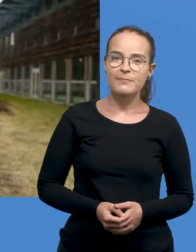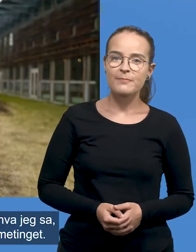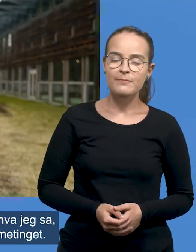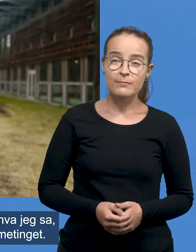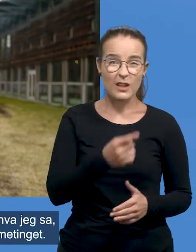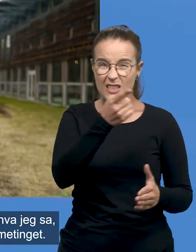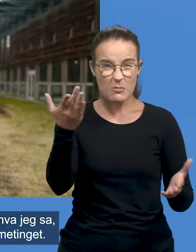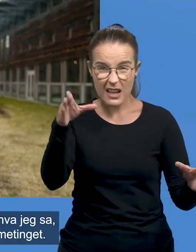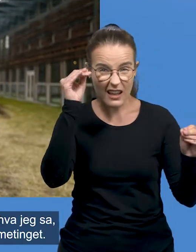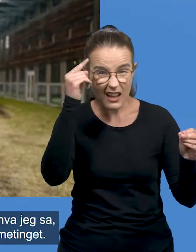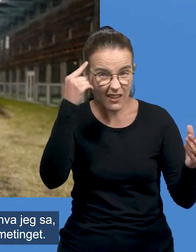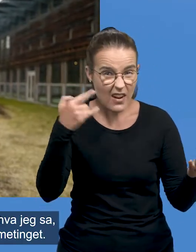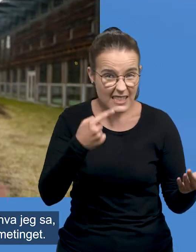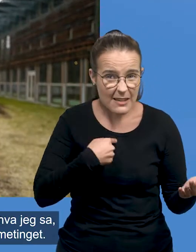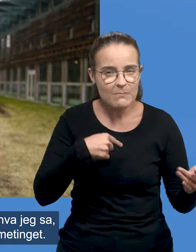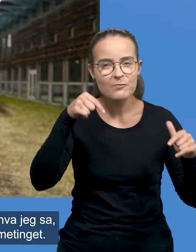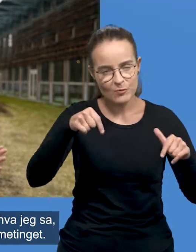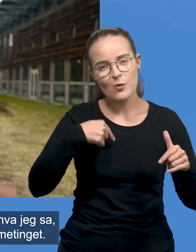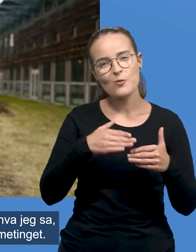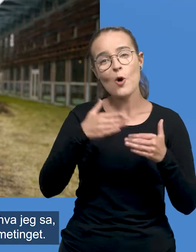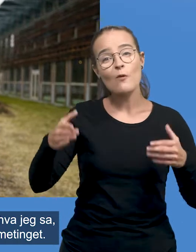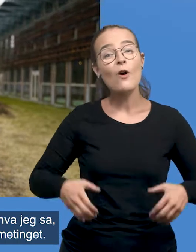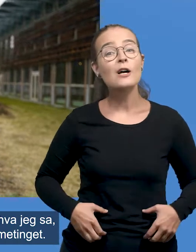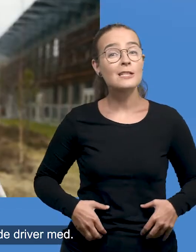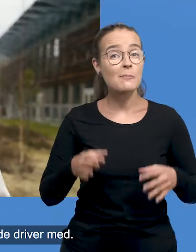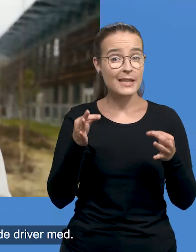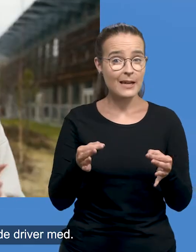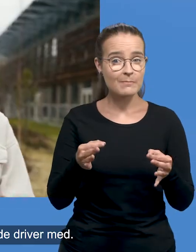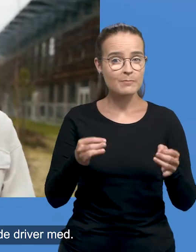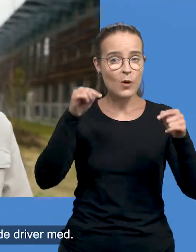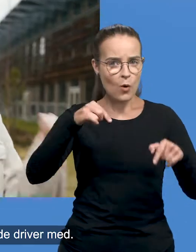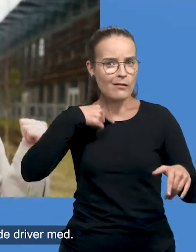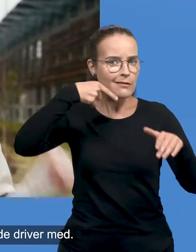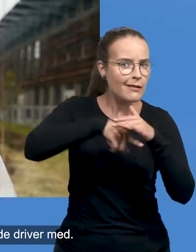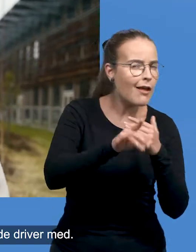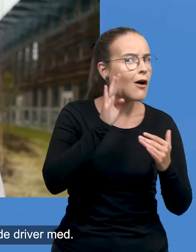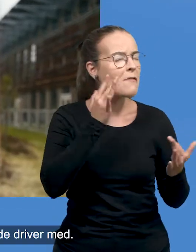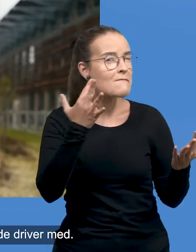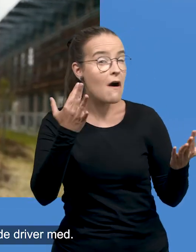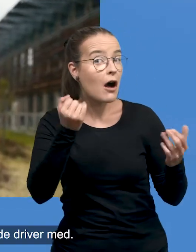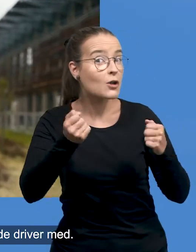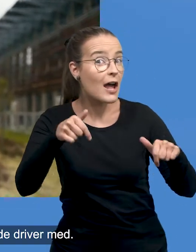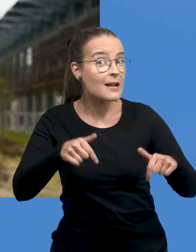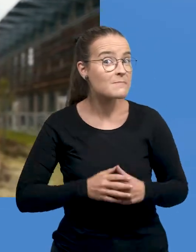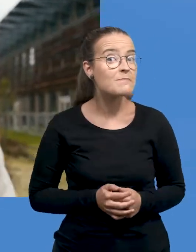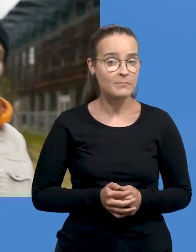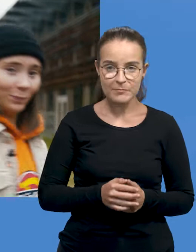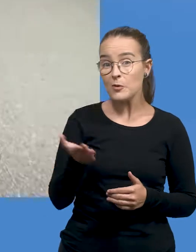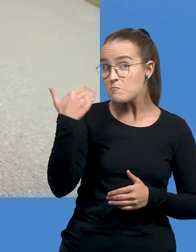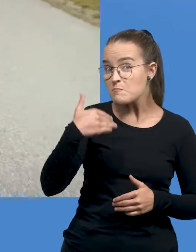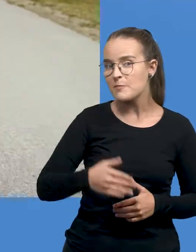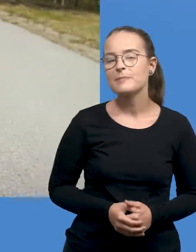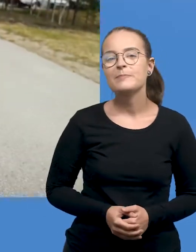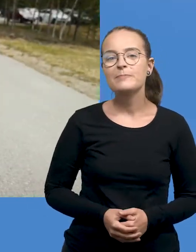det. Og for dere som ikke skjønte hva jeg sa, så står jeg nå utenfor Sametinget. Men nå så skal vi gå inn og høre hva de driver med. Kom.